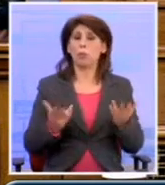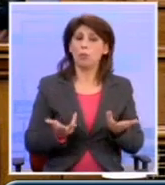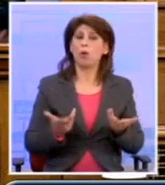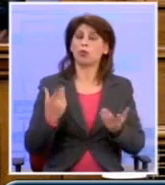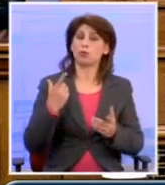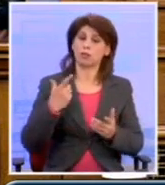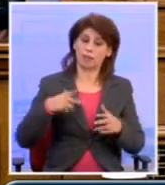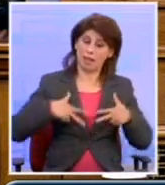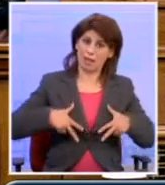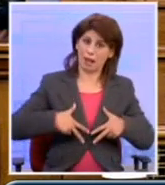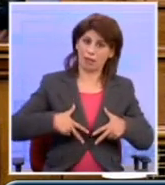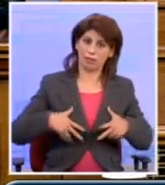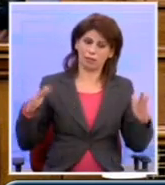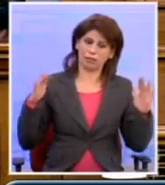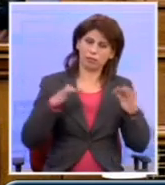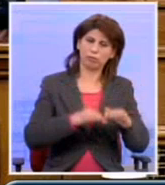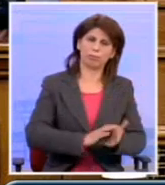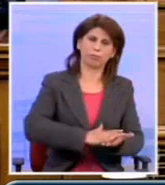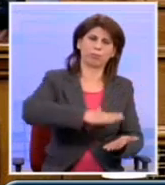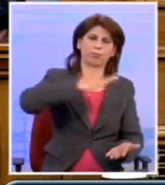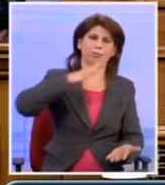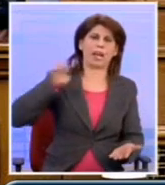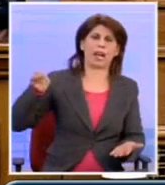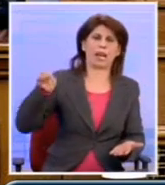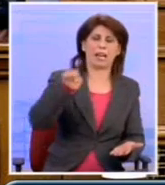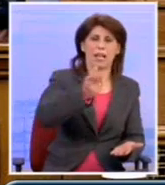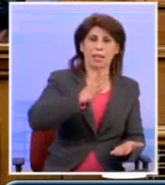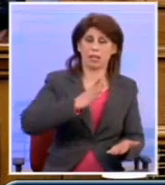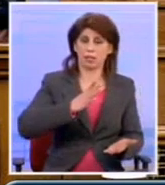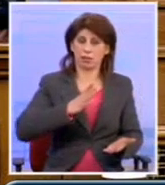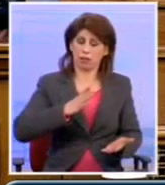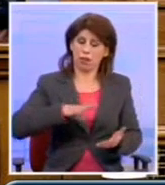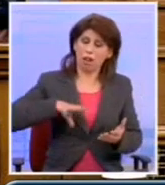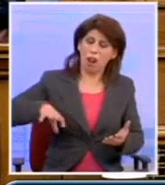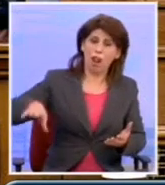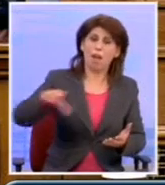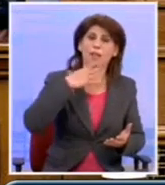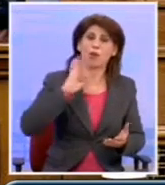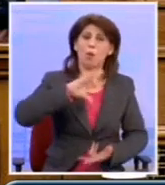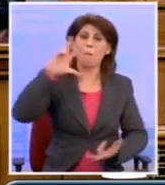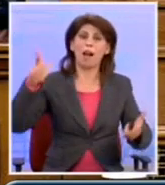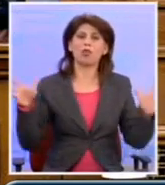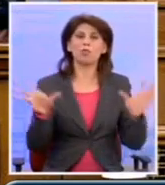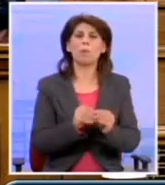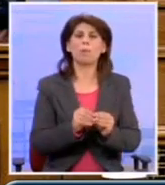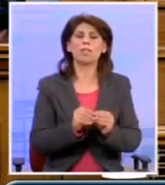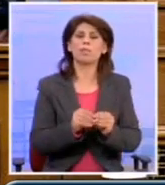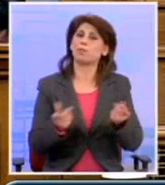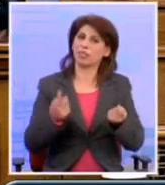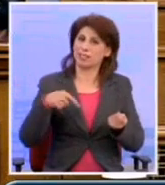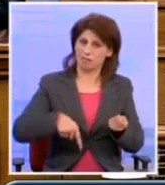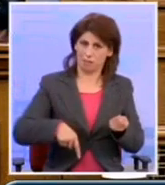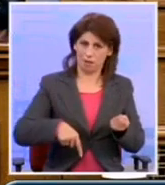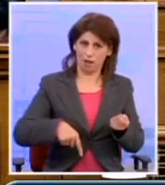οι χώρες συσσωρεύουν χρέη και οι λαοί, επειδή η παγκοσμιοποίηση που συντελείται